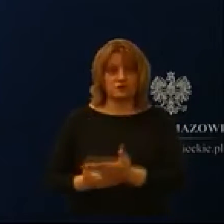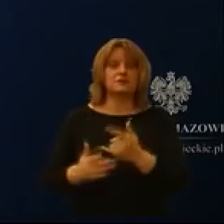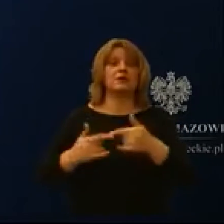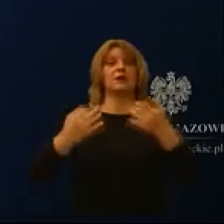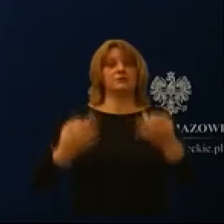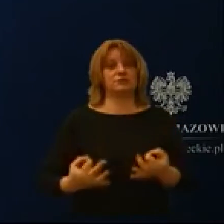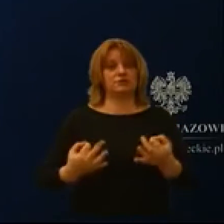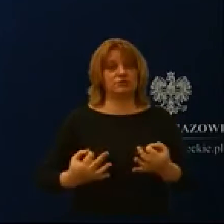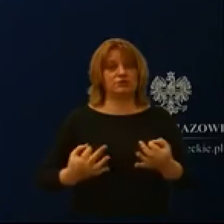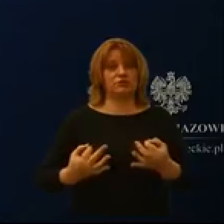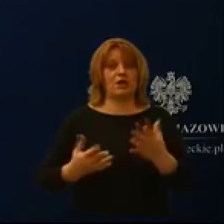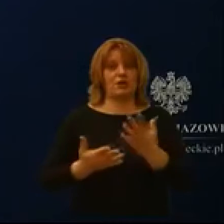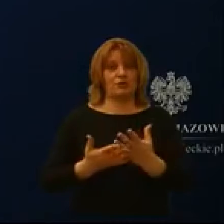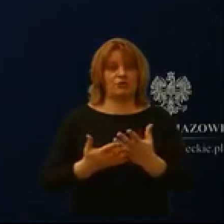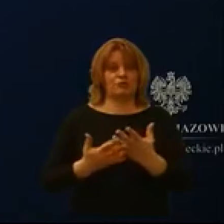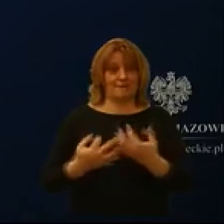mamy finał.